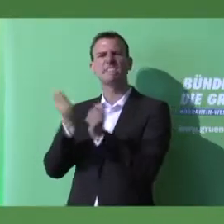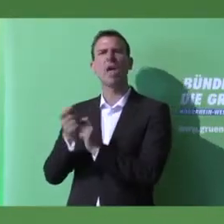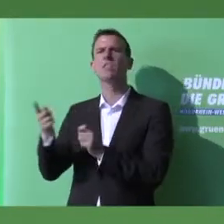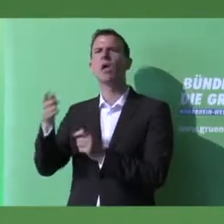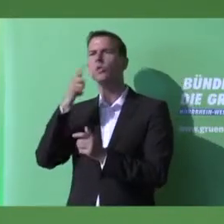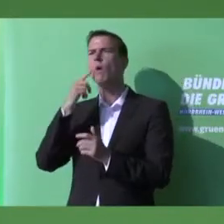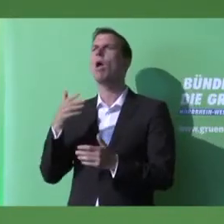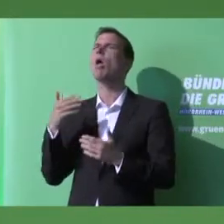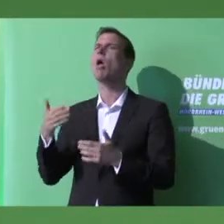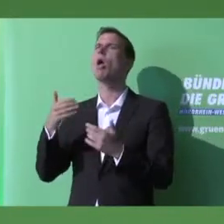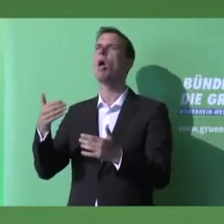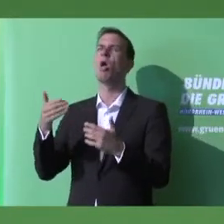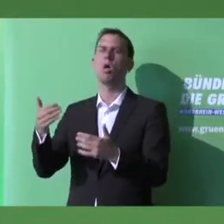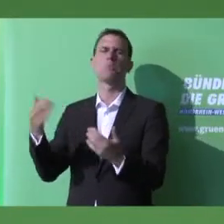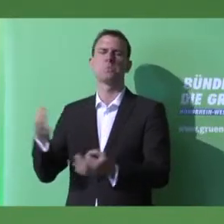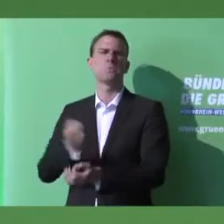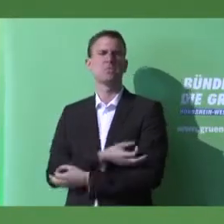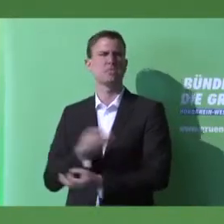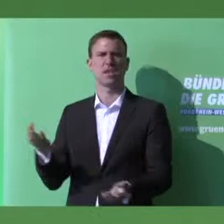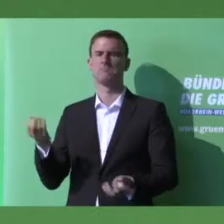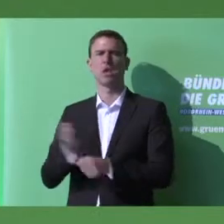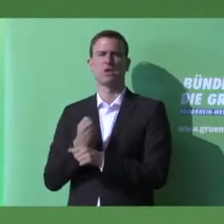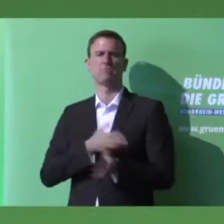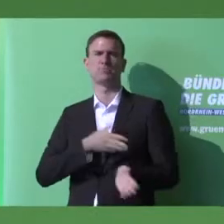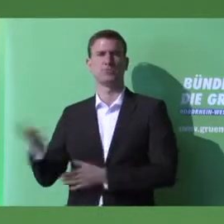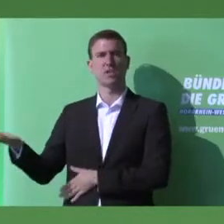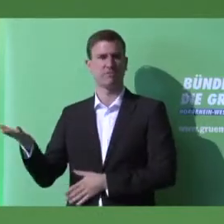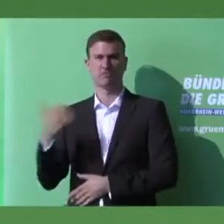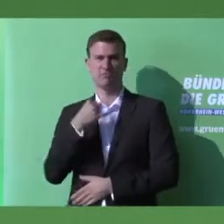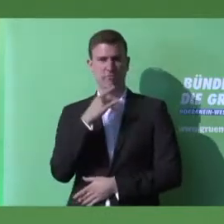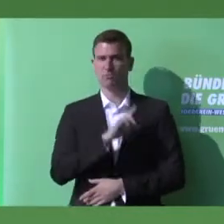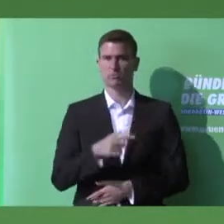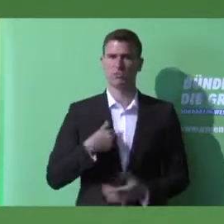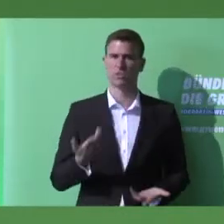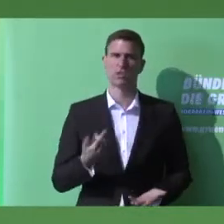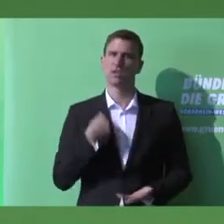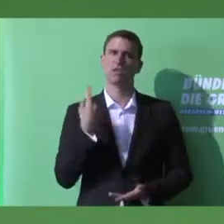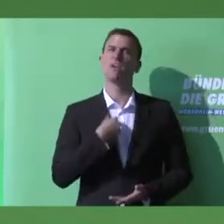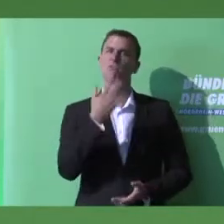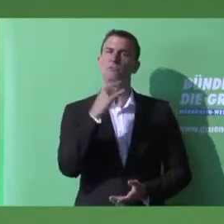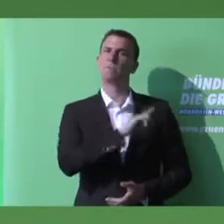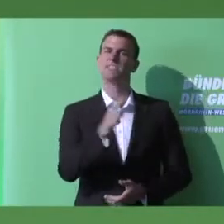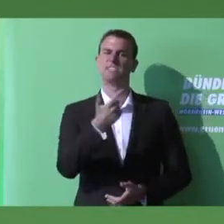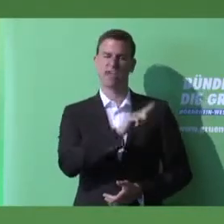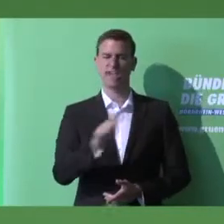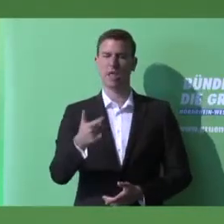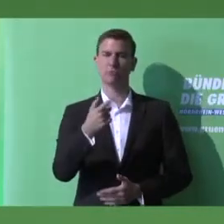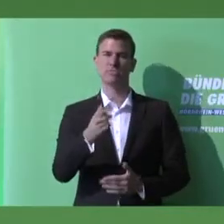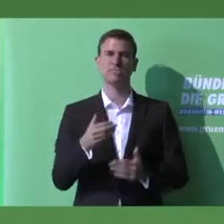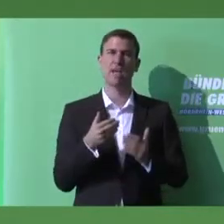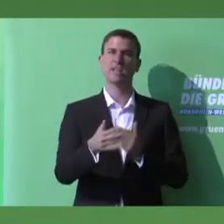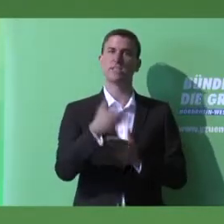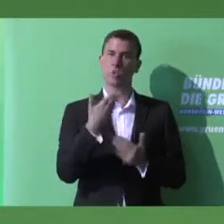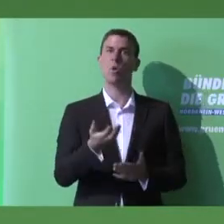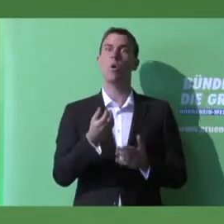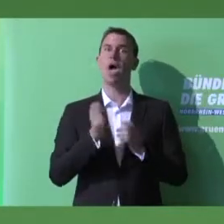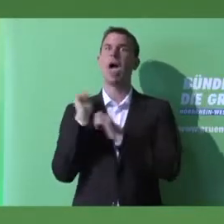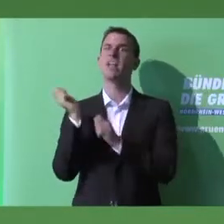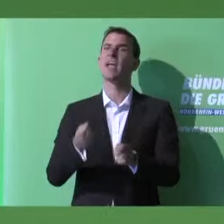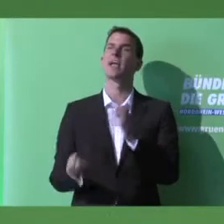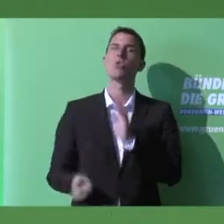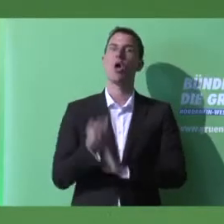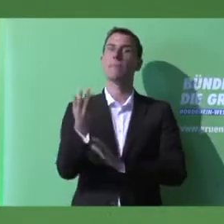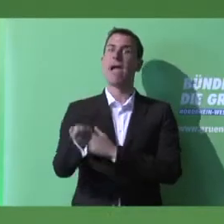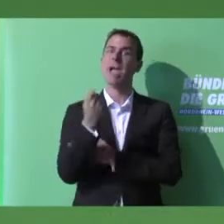die Wand fährt. Wir wollen dafür sorgen, dass wir bis 2020 den Anteil der erneuerbaren Energien